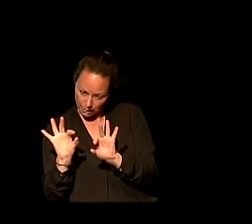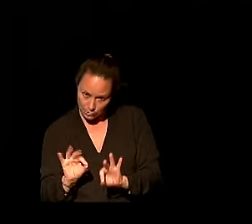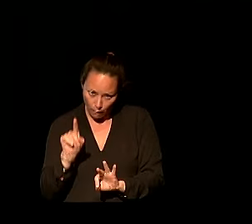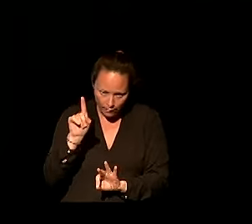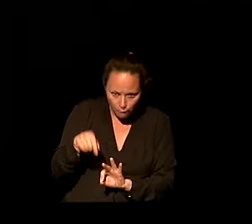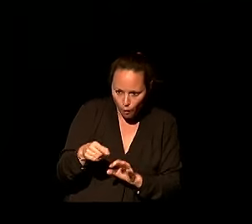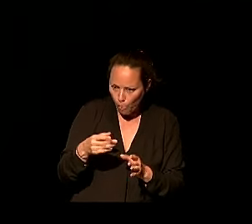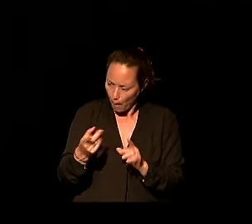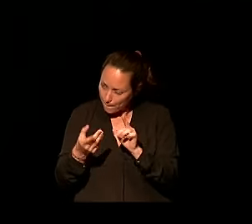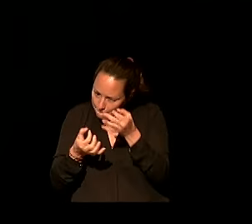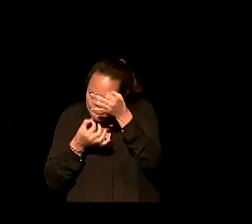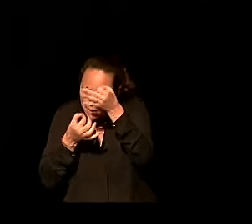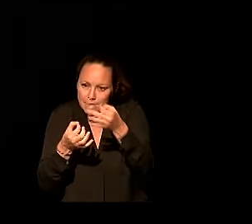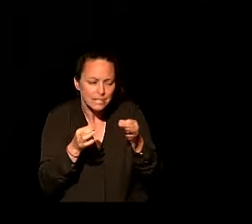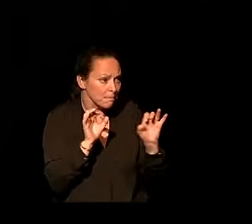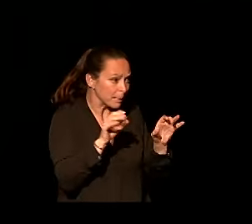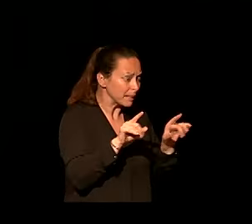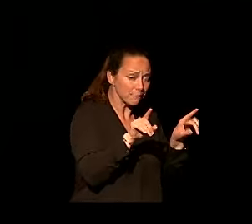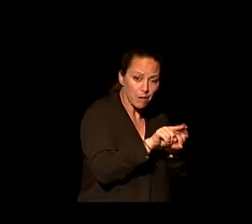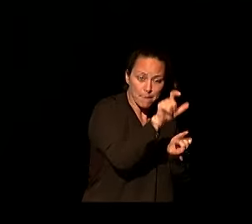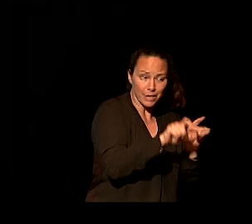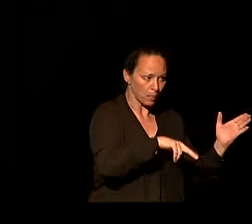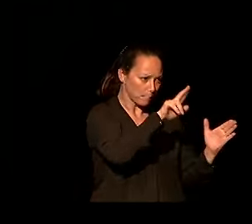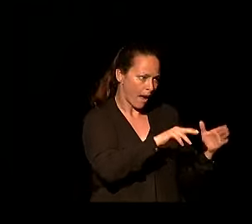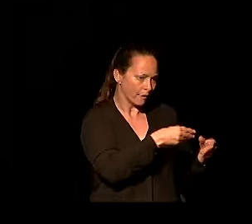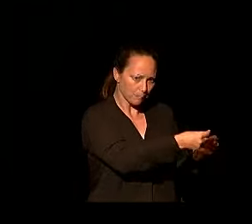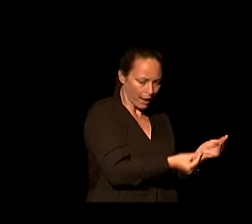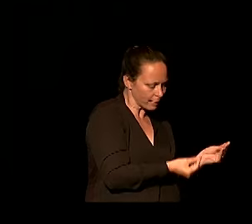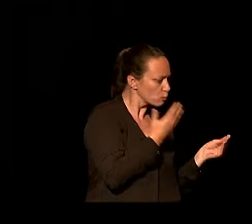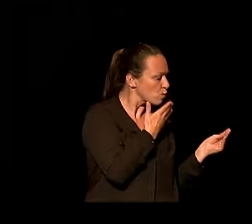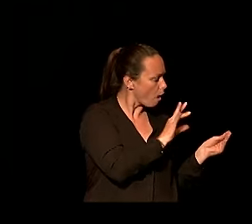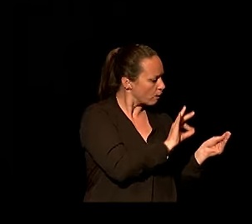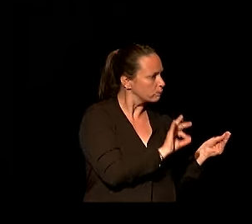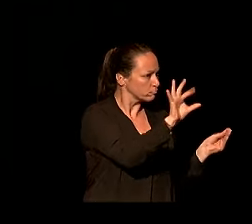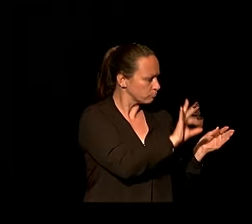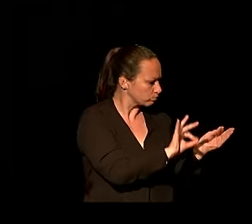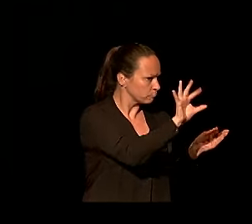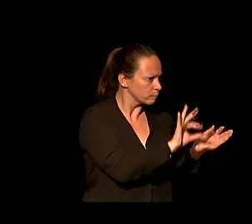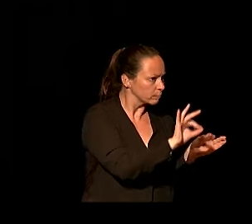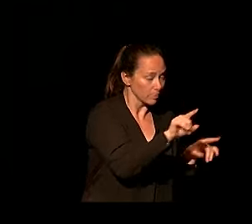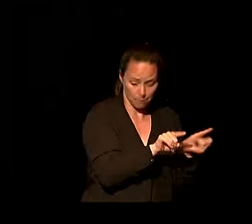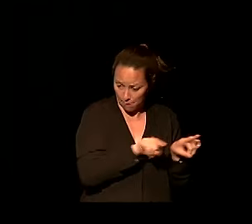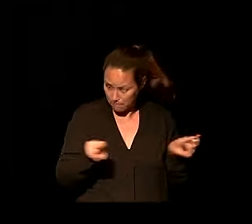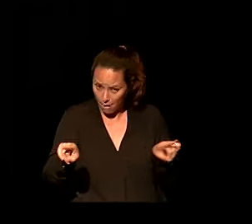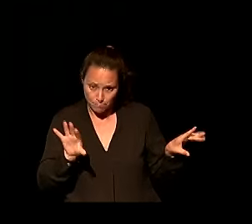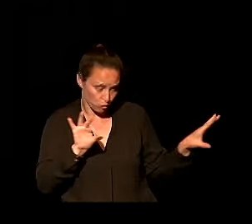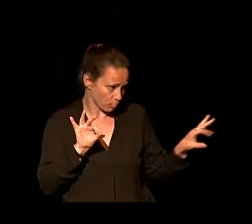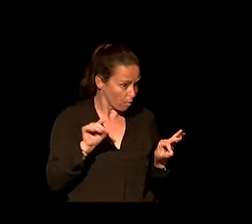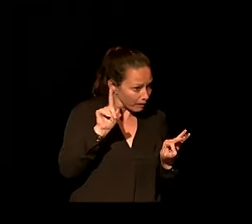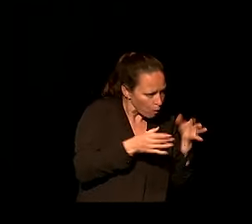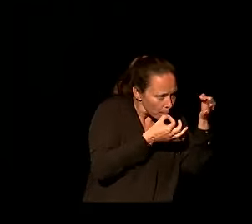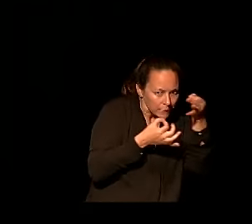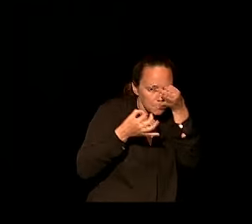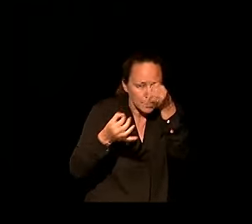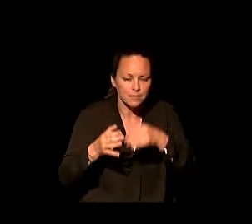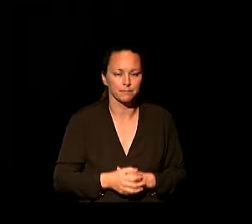de la même manière qu'un artiste choisirait les couleurs de sa palette et les appliquerait aux parties appropriées de sa peinture. Donc